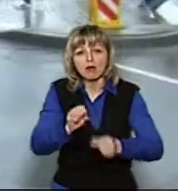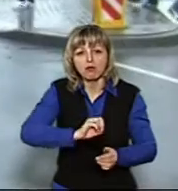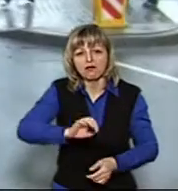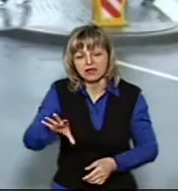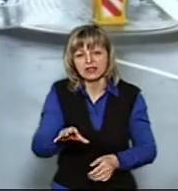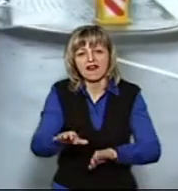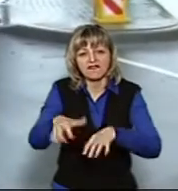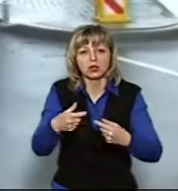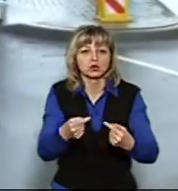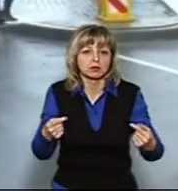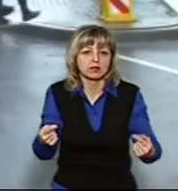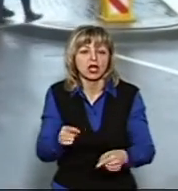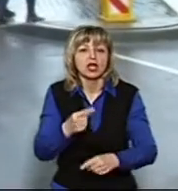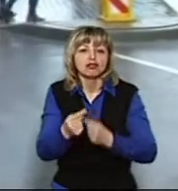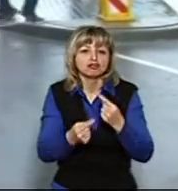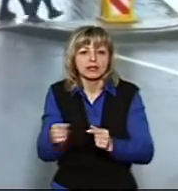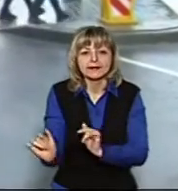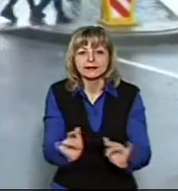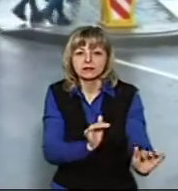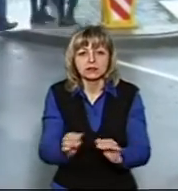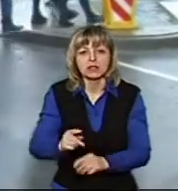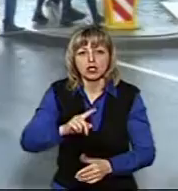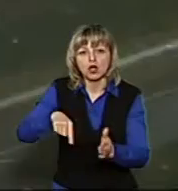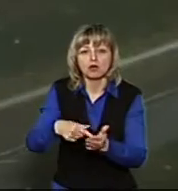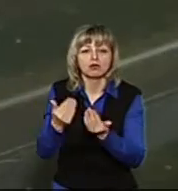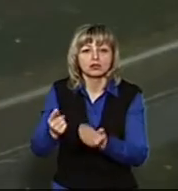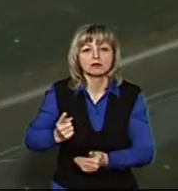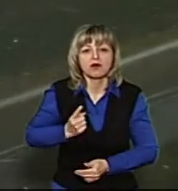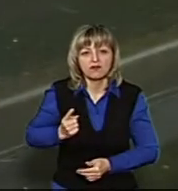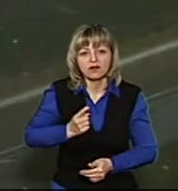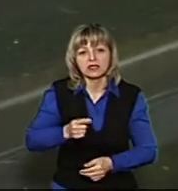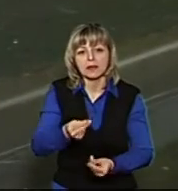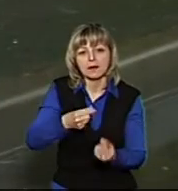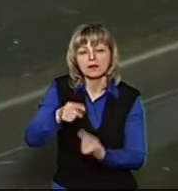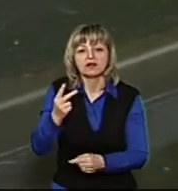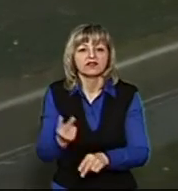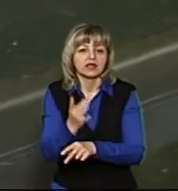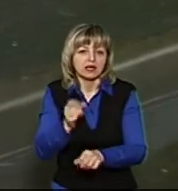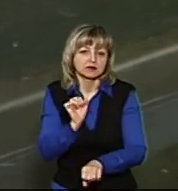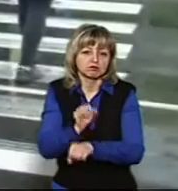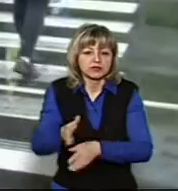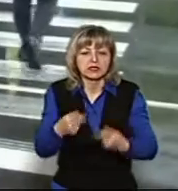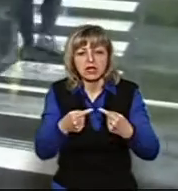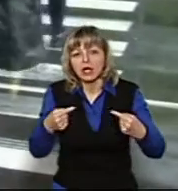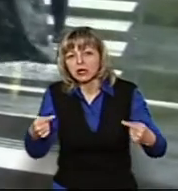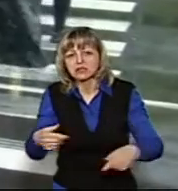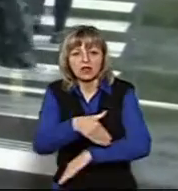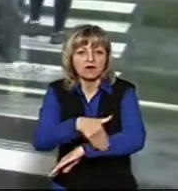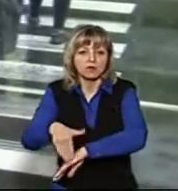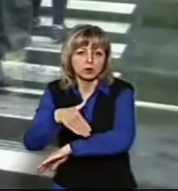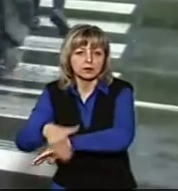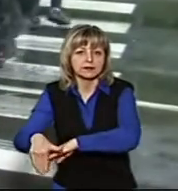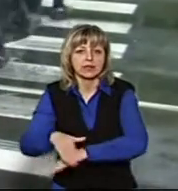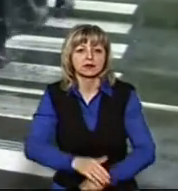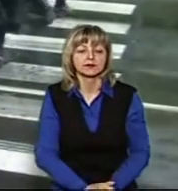майна. Через дії муніципальної варти підприємці ринку двічі за добу перекривали рух транспорту на різних вулицях. Надія